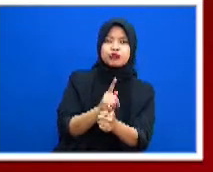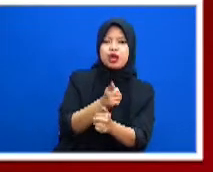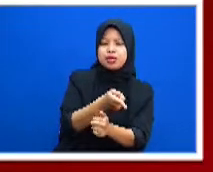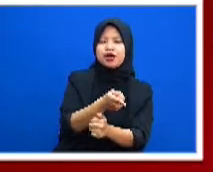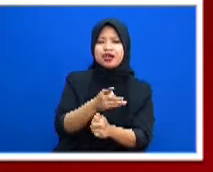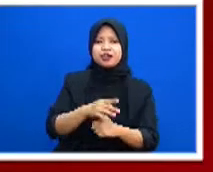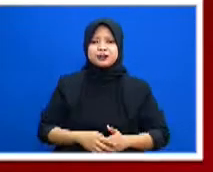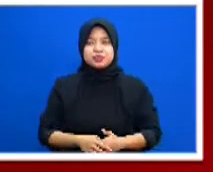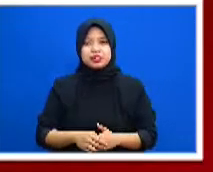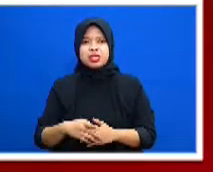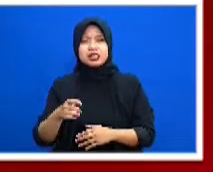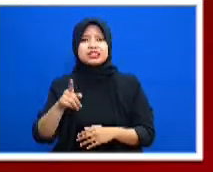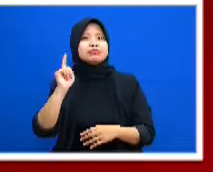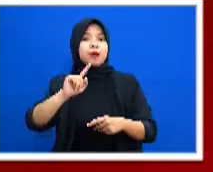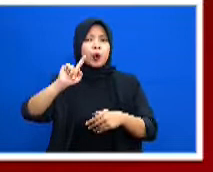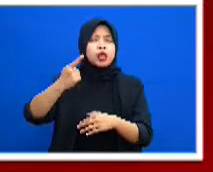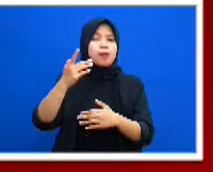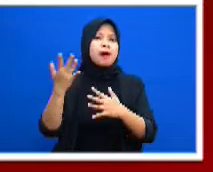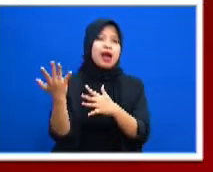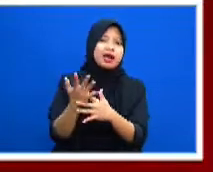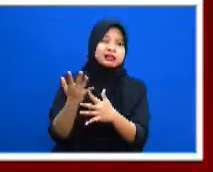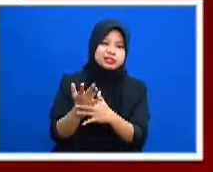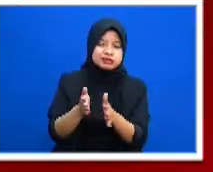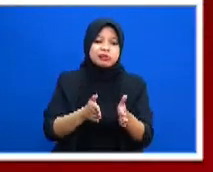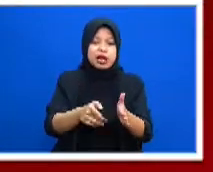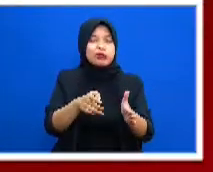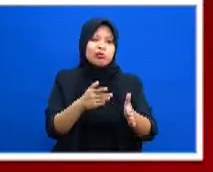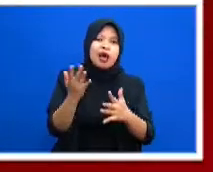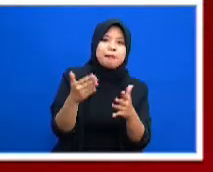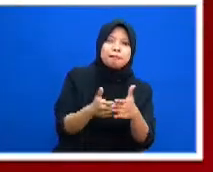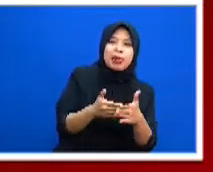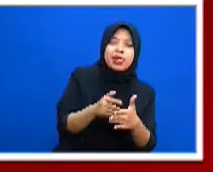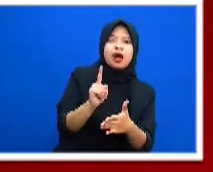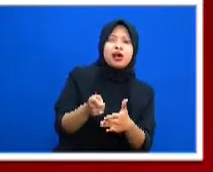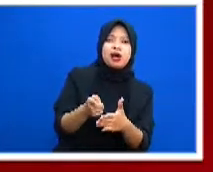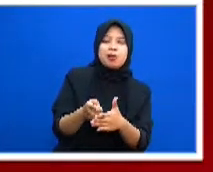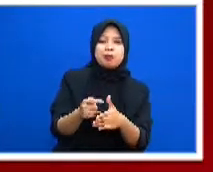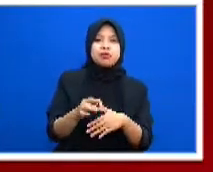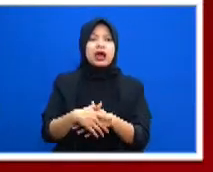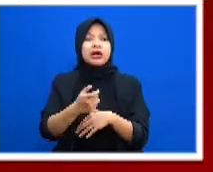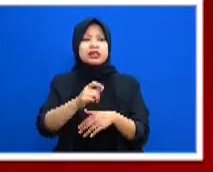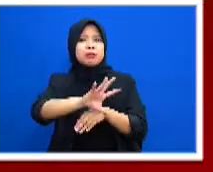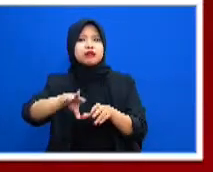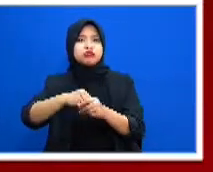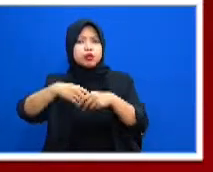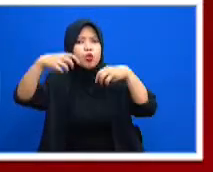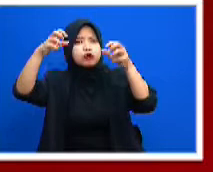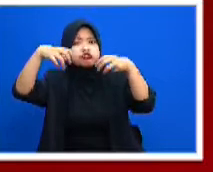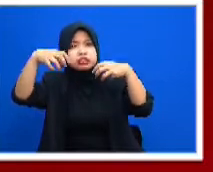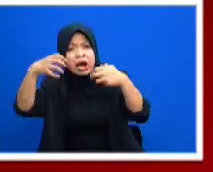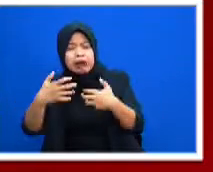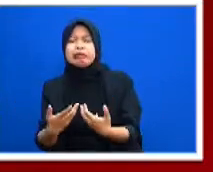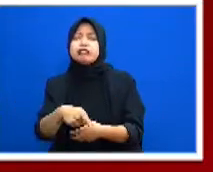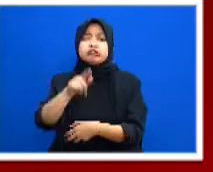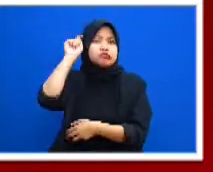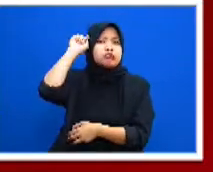terutama karena akses jalan yang beberapa masih terkendala di situ, di samping karena musim musim hujan juga yang demikian.